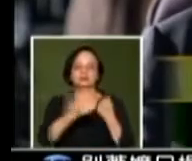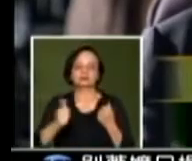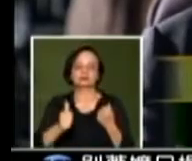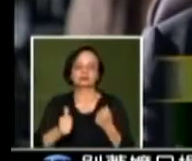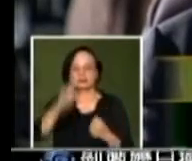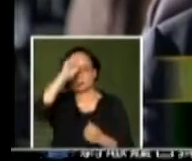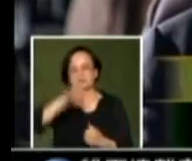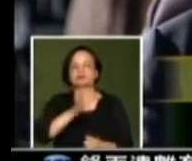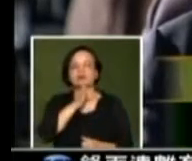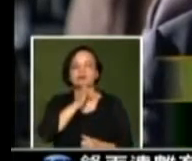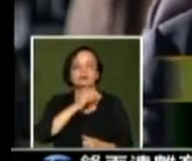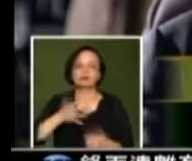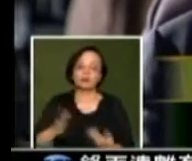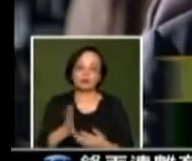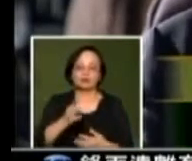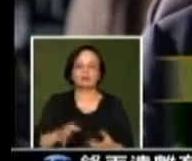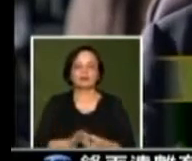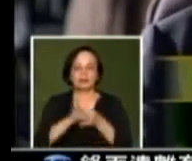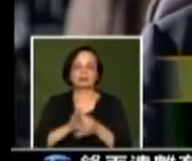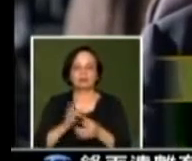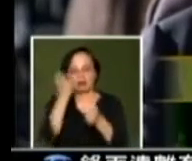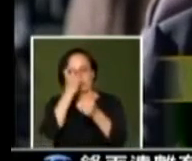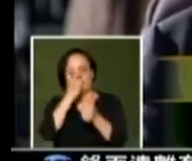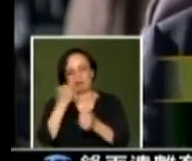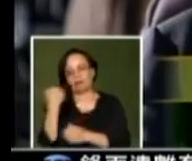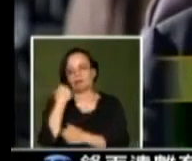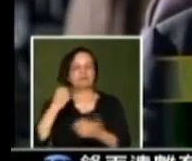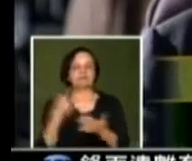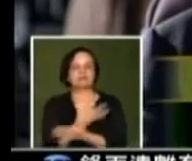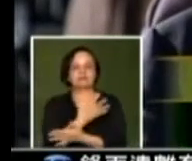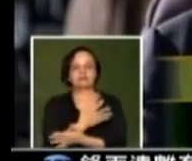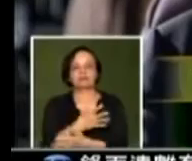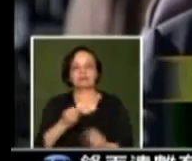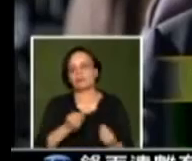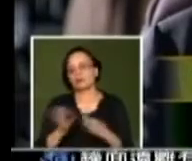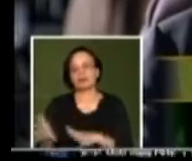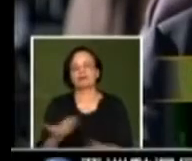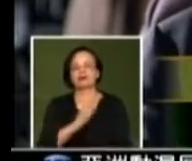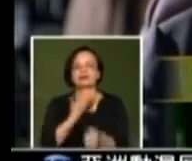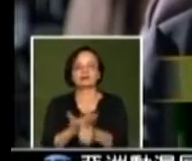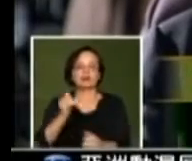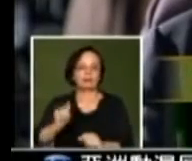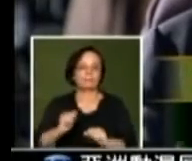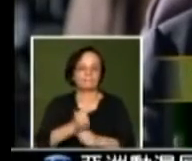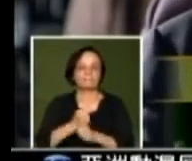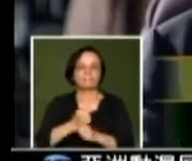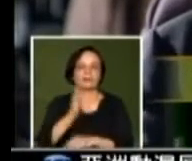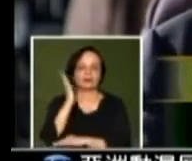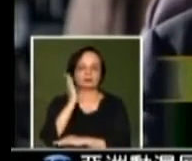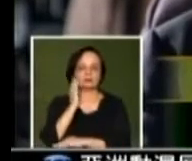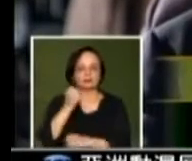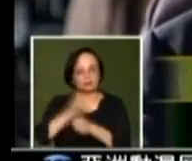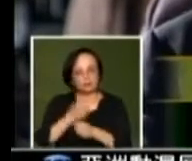没有发挥反对党应该有的监督能量，没办法叫马政府负起应负的责任，也没有办法叫马政府